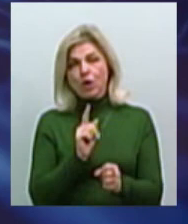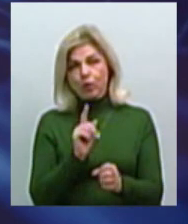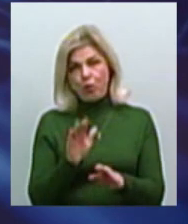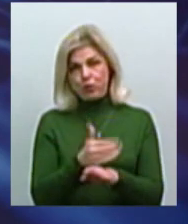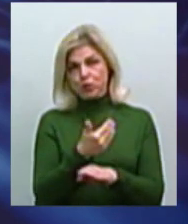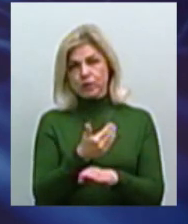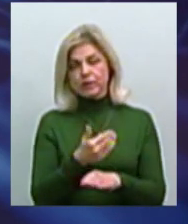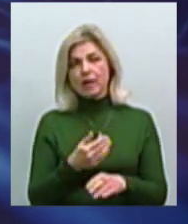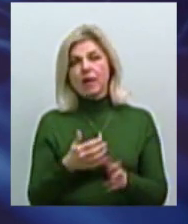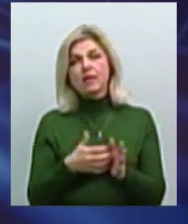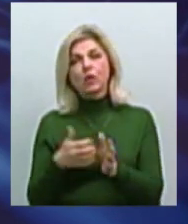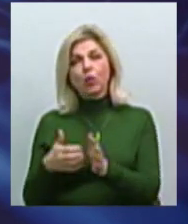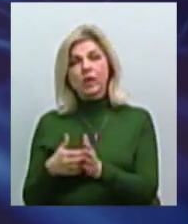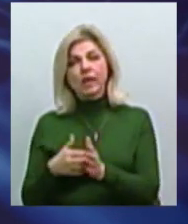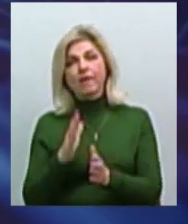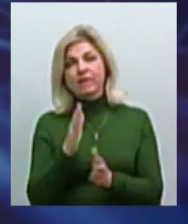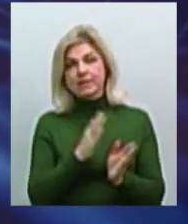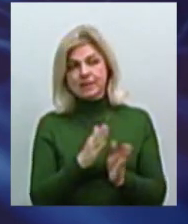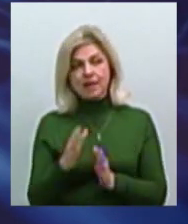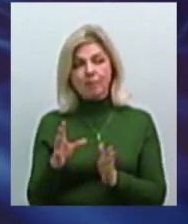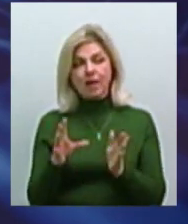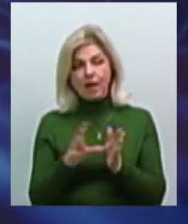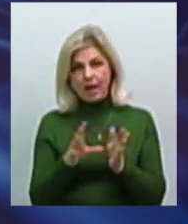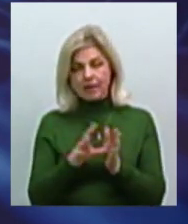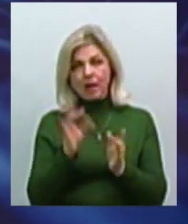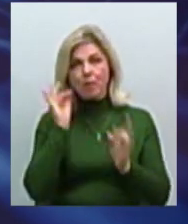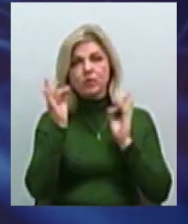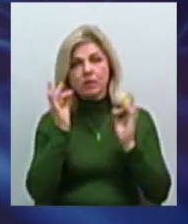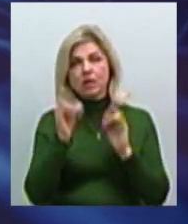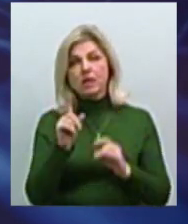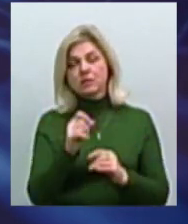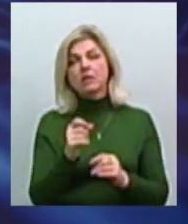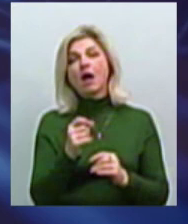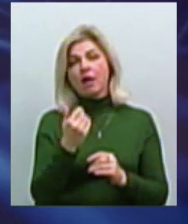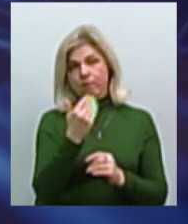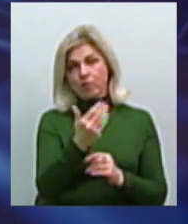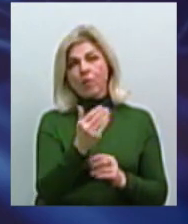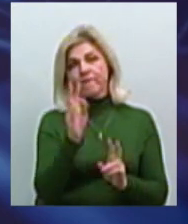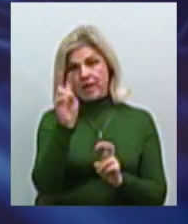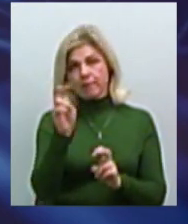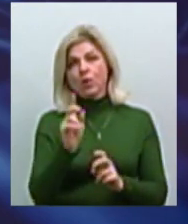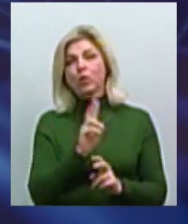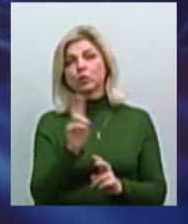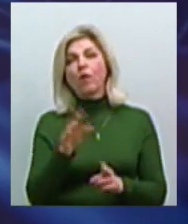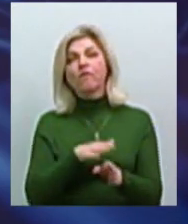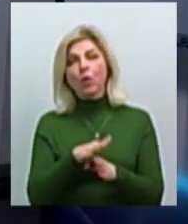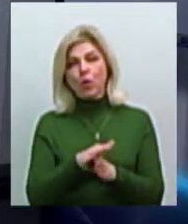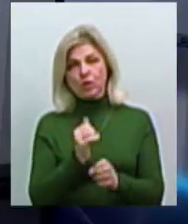усунені? Недоліки в системі пожежної сигналізації за рахунок підрядника, який виконує ці